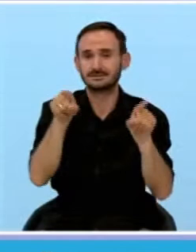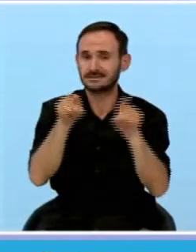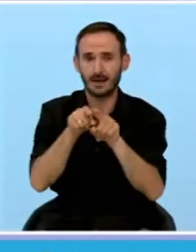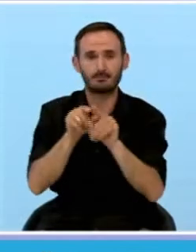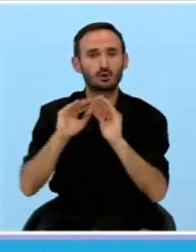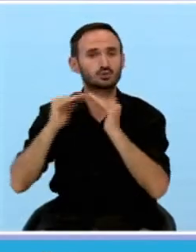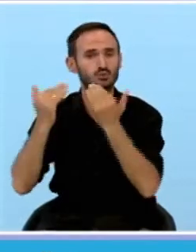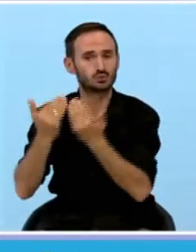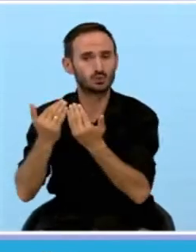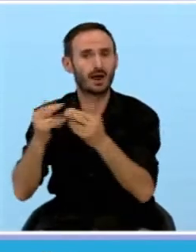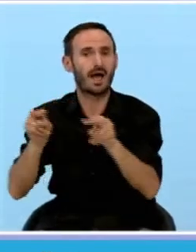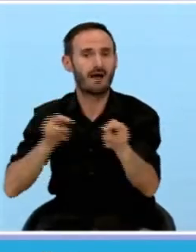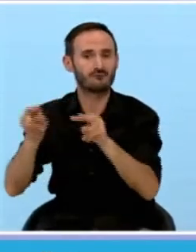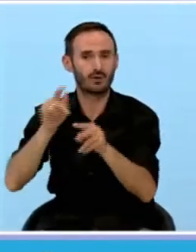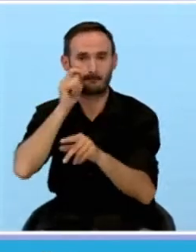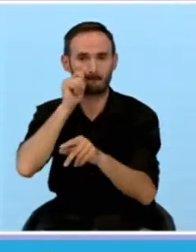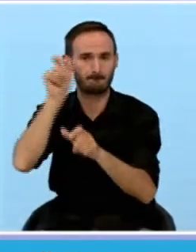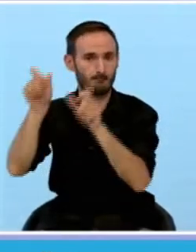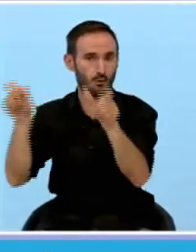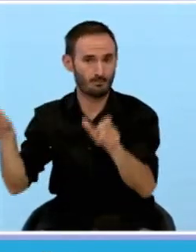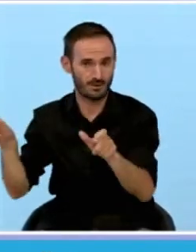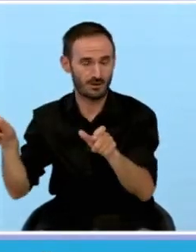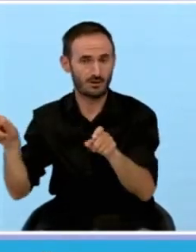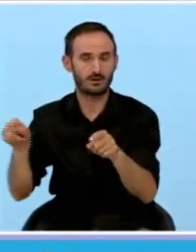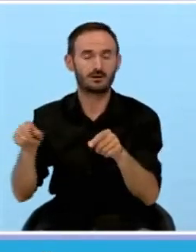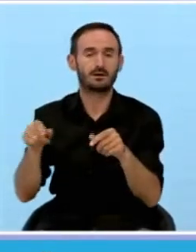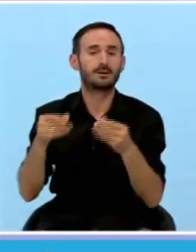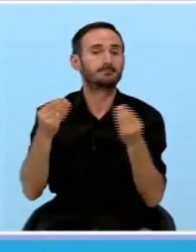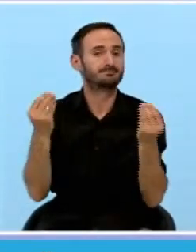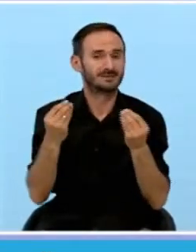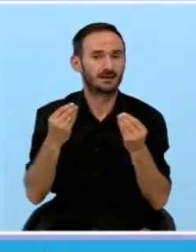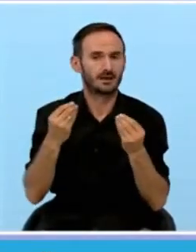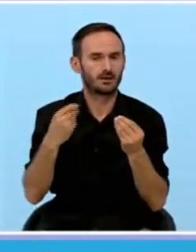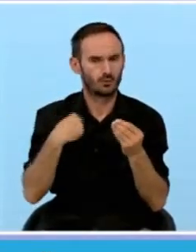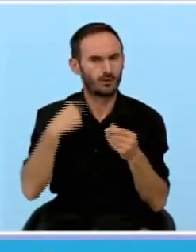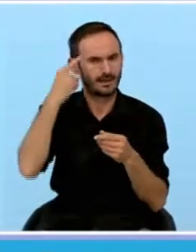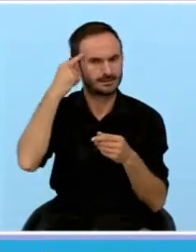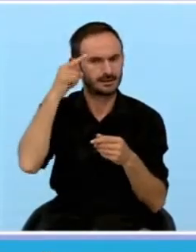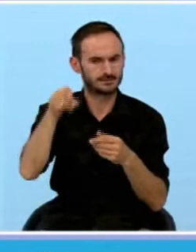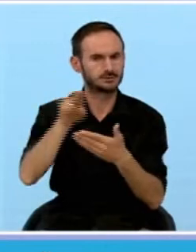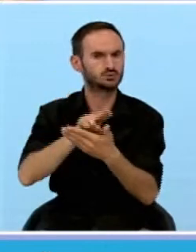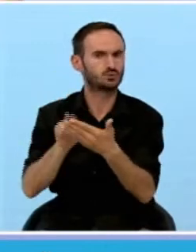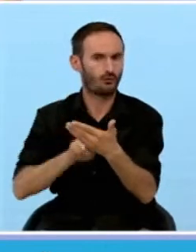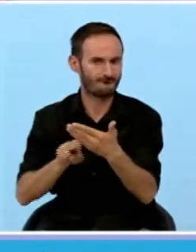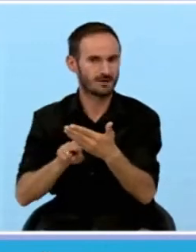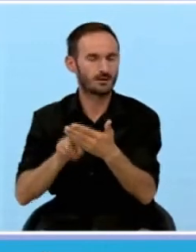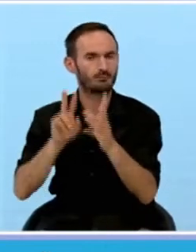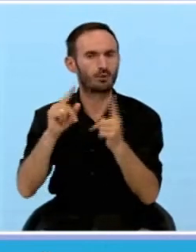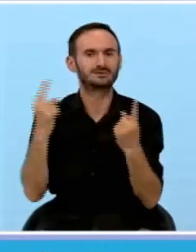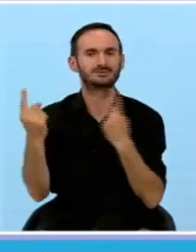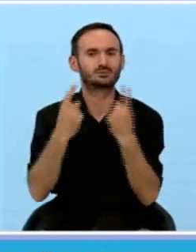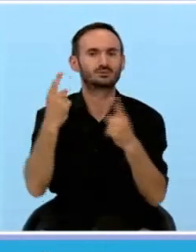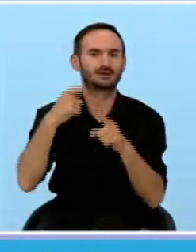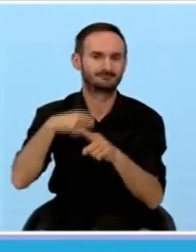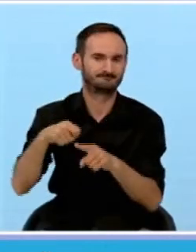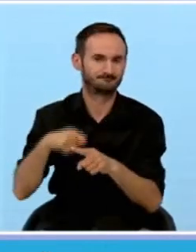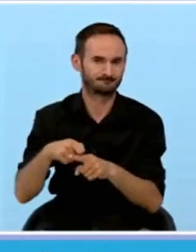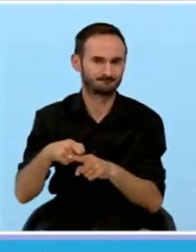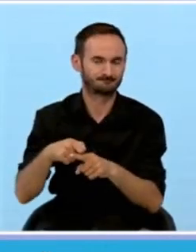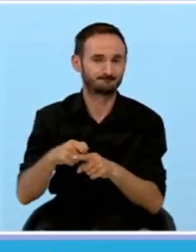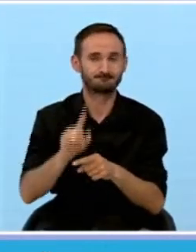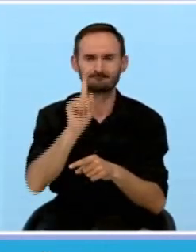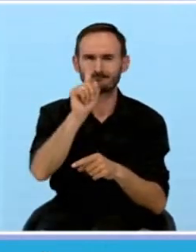shumë raste kur kemi dalë me raportin për këto që është e besoj që ka mu përmirësu situata. Por lista